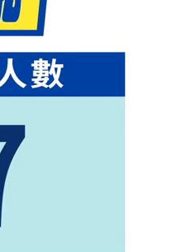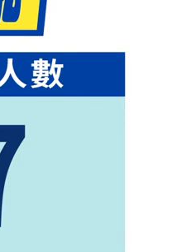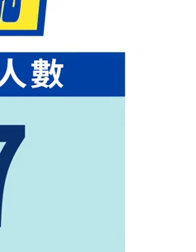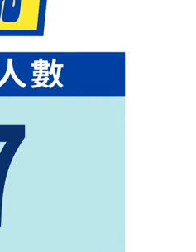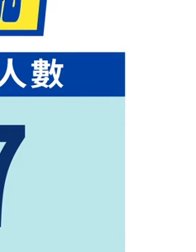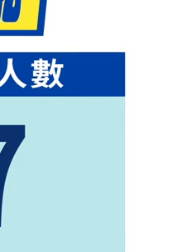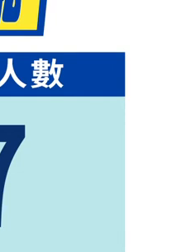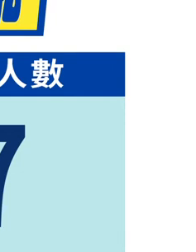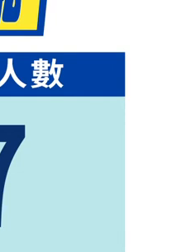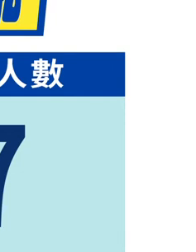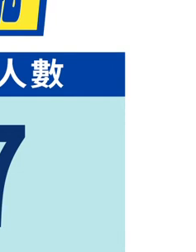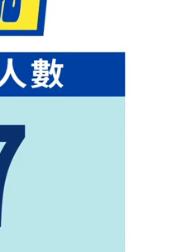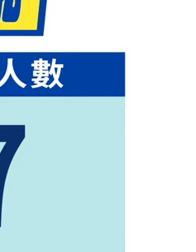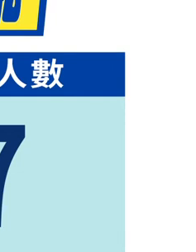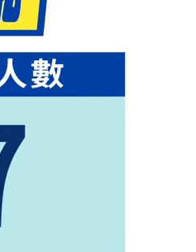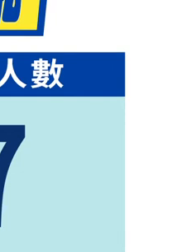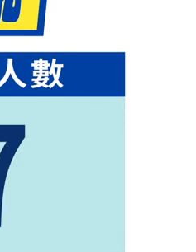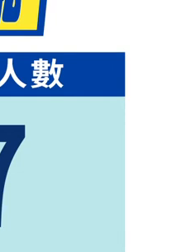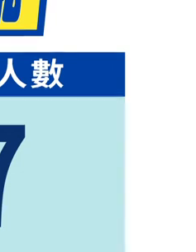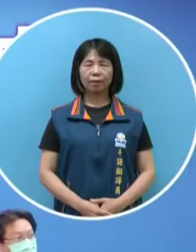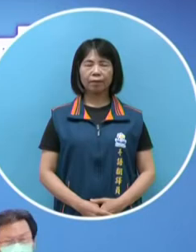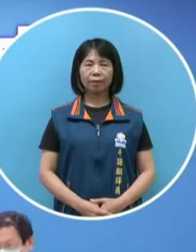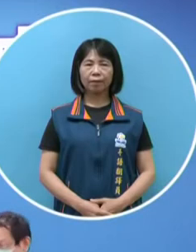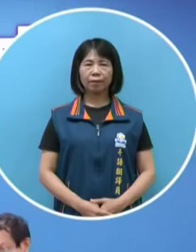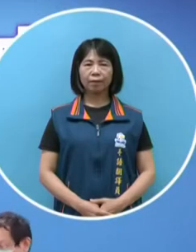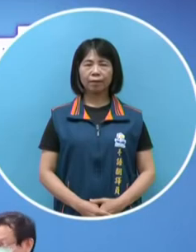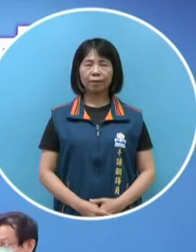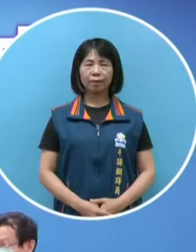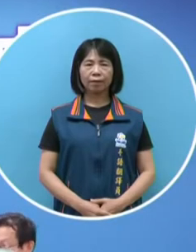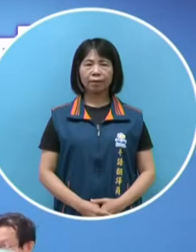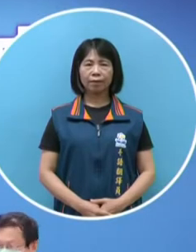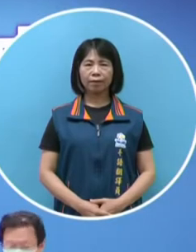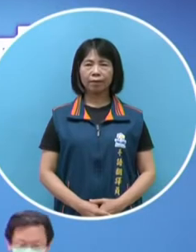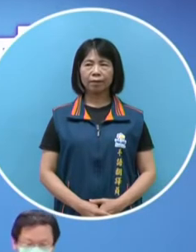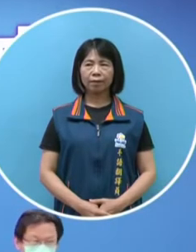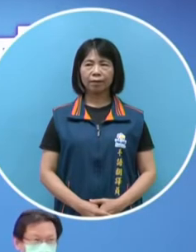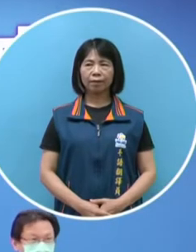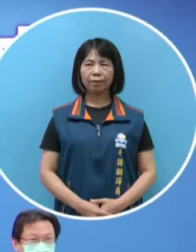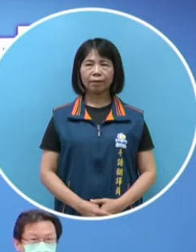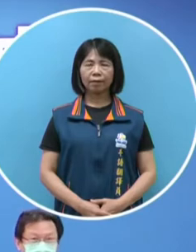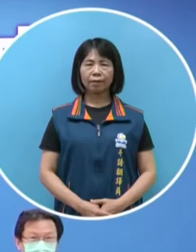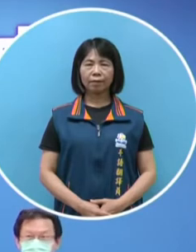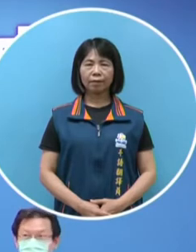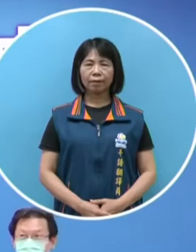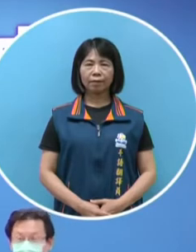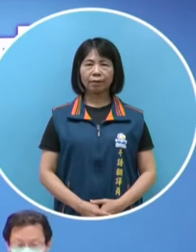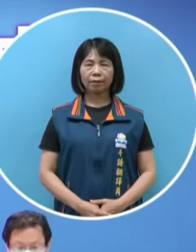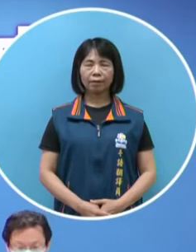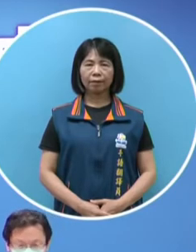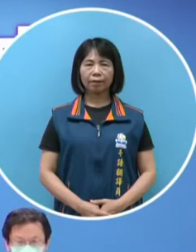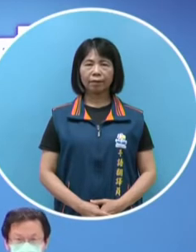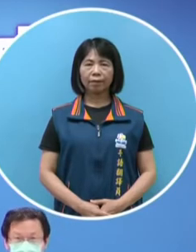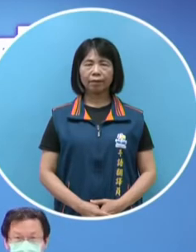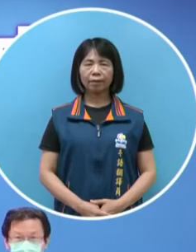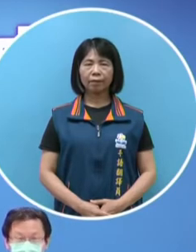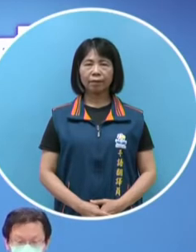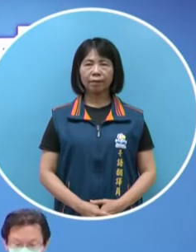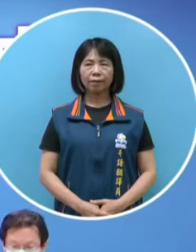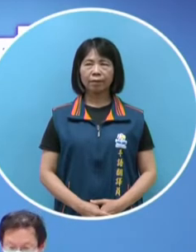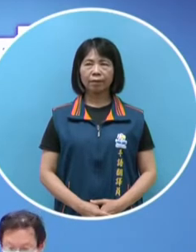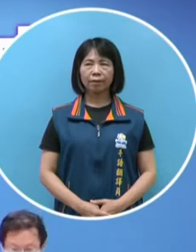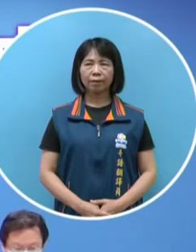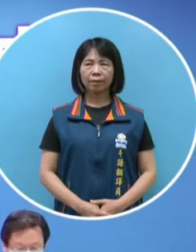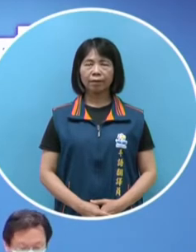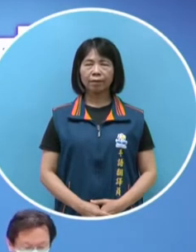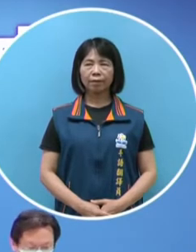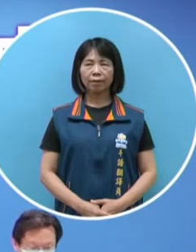者会上公布，已经连续第七天零确诊。县长许正伟感谢正在隔离中的乡亲，同时说明指出，花莲县目前